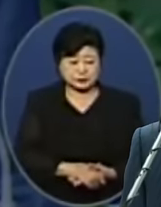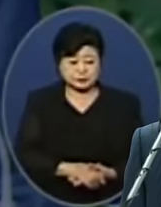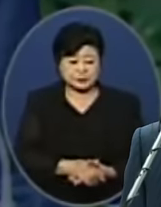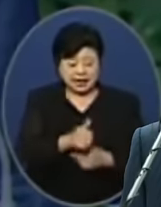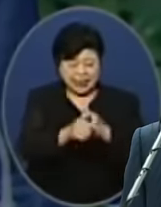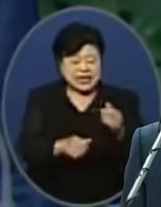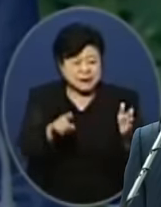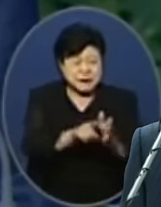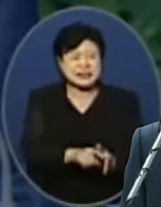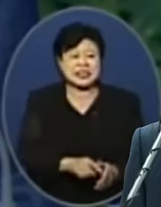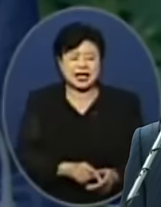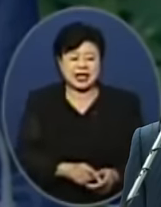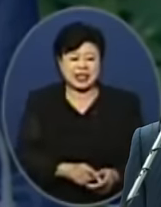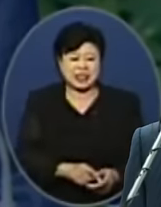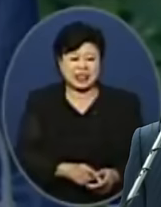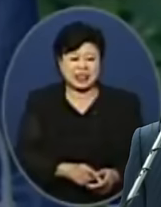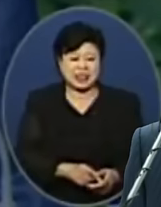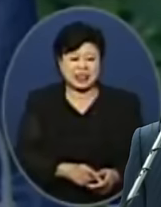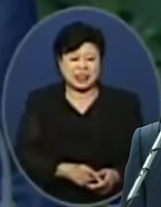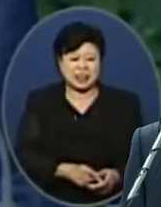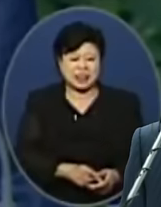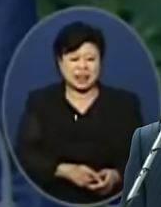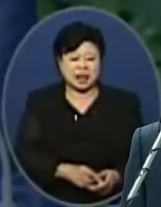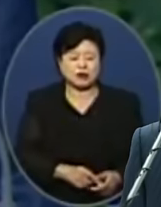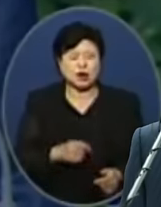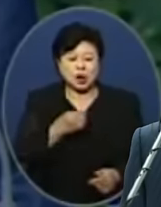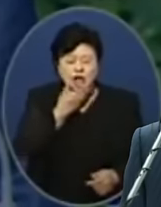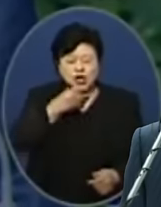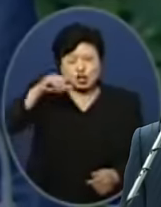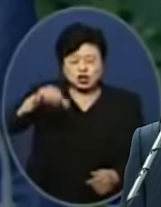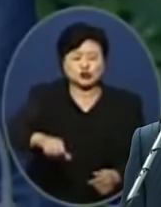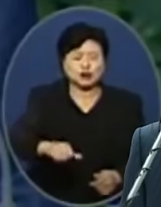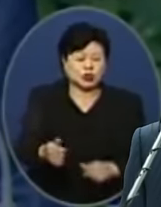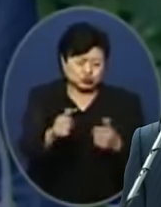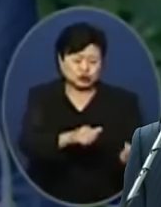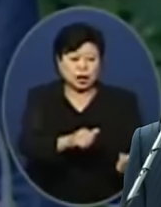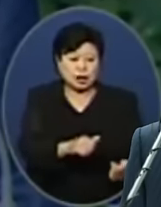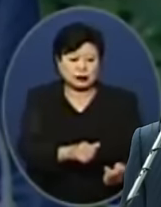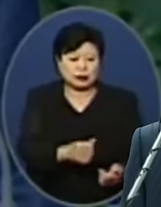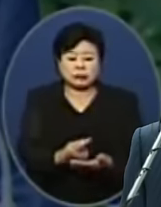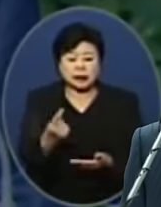그래도 하나님을 믿느냐 이 정신 빠진 영감아 죽어라 죽어 하고